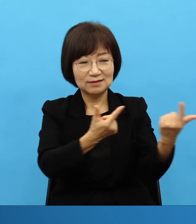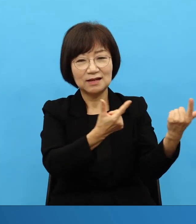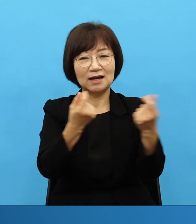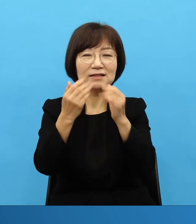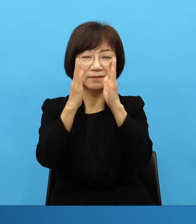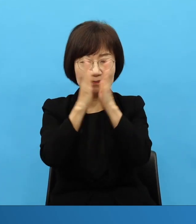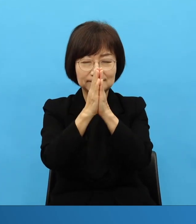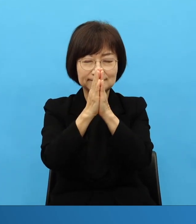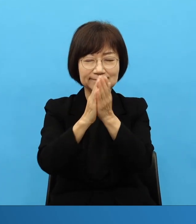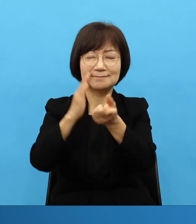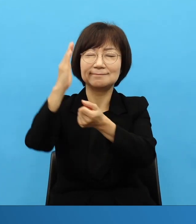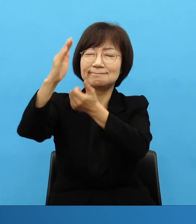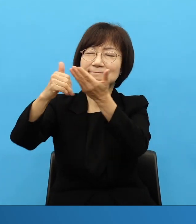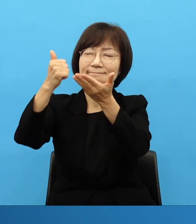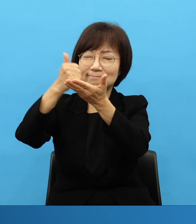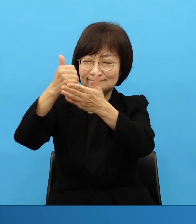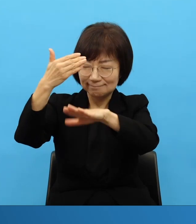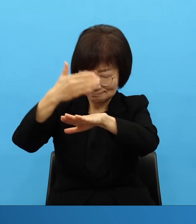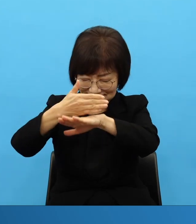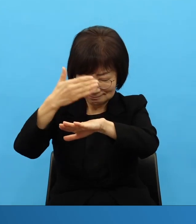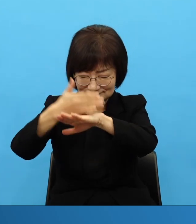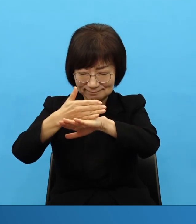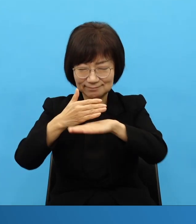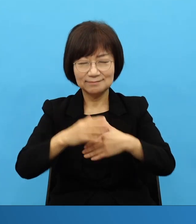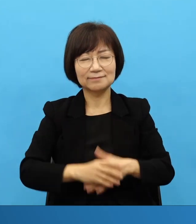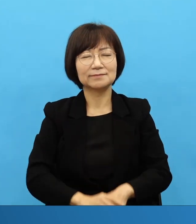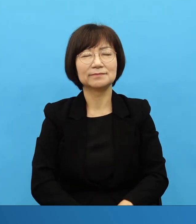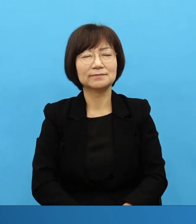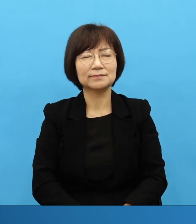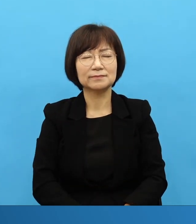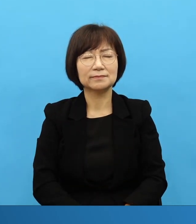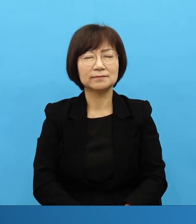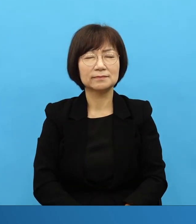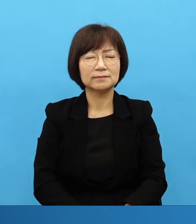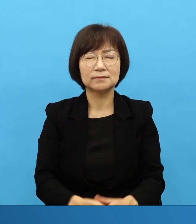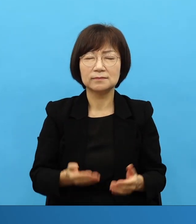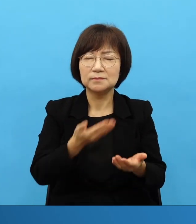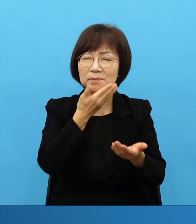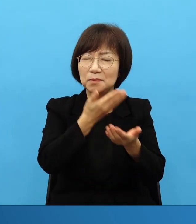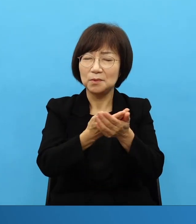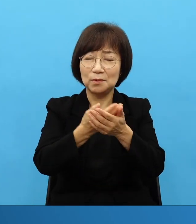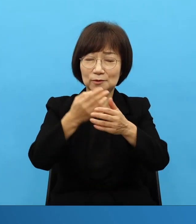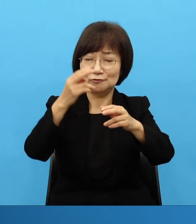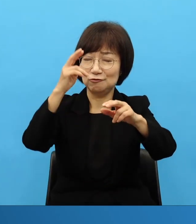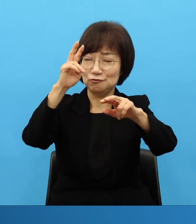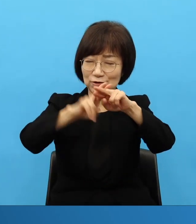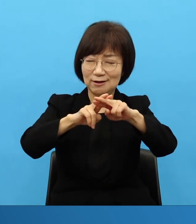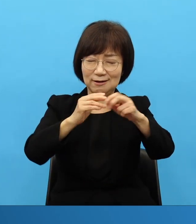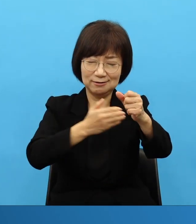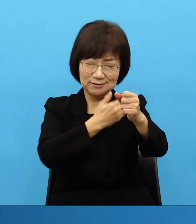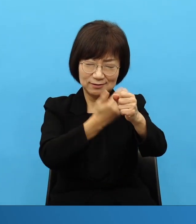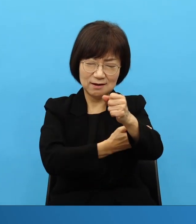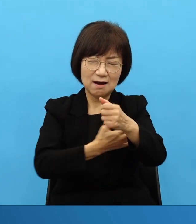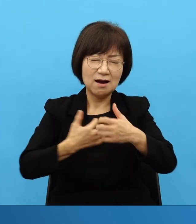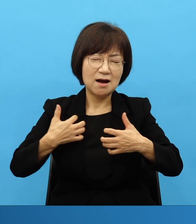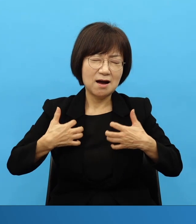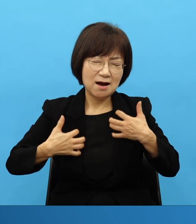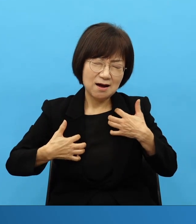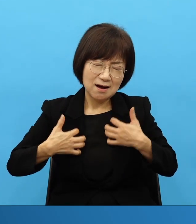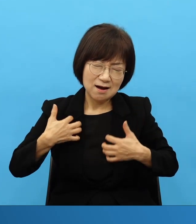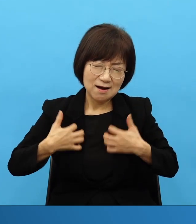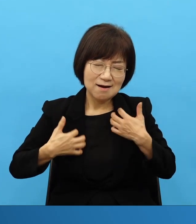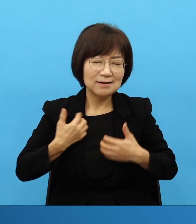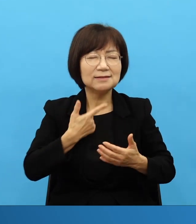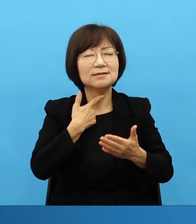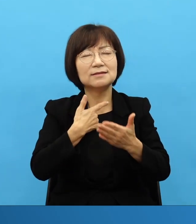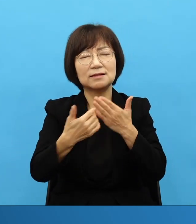long. 감사드립니다. God, we give you thanks. 이 보좌의 능력을 누리는 정인으로 세워 주옵소서. May you raise us